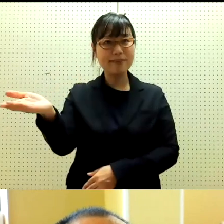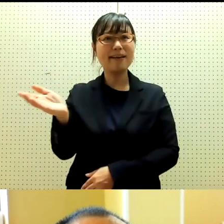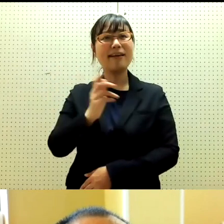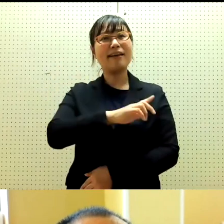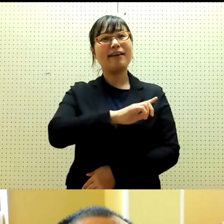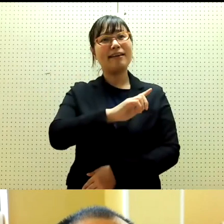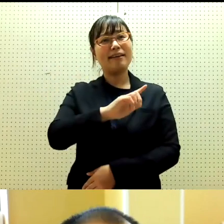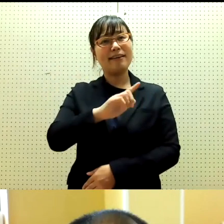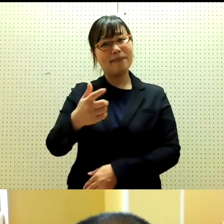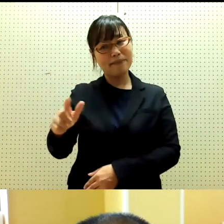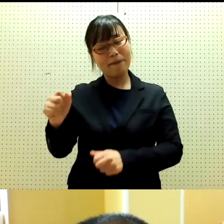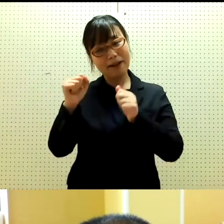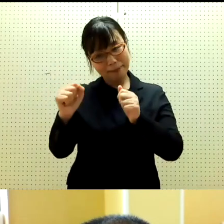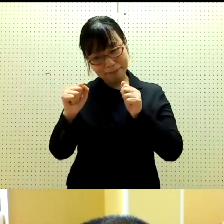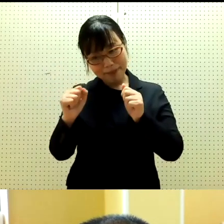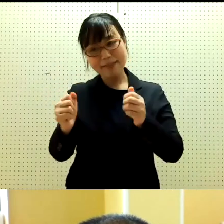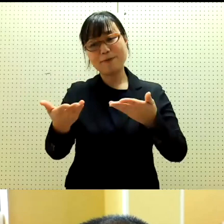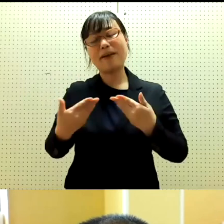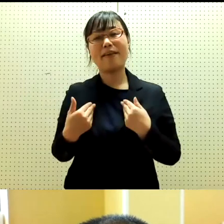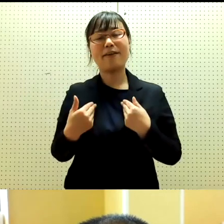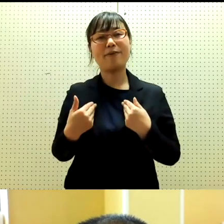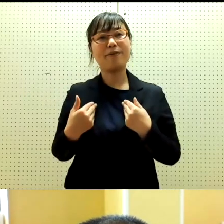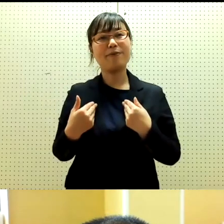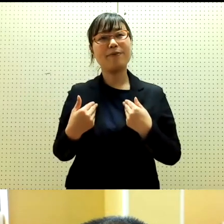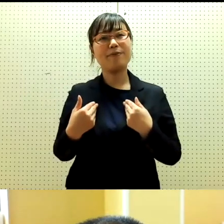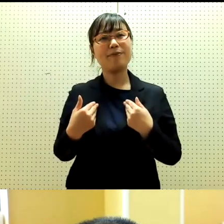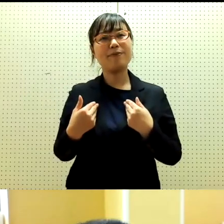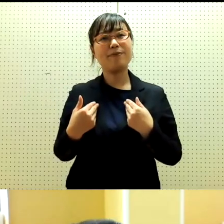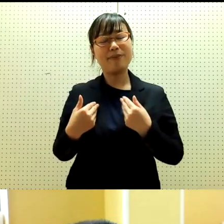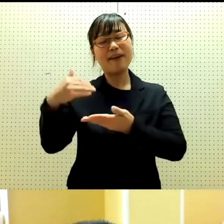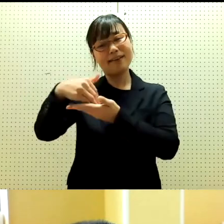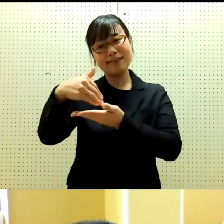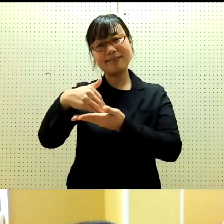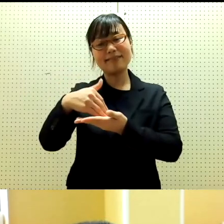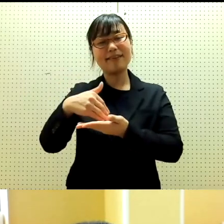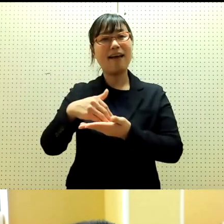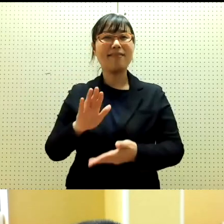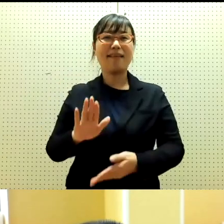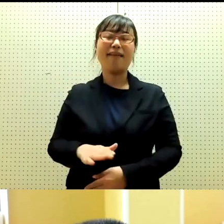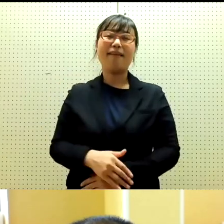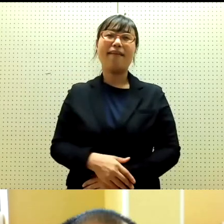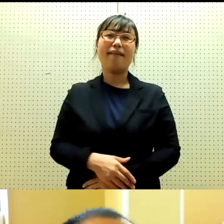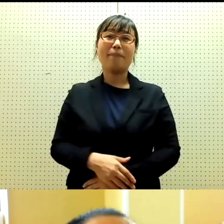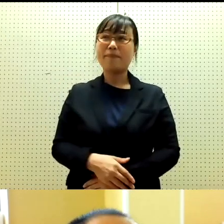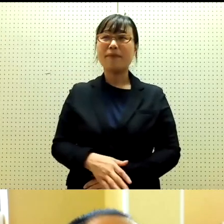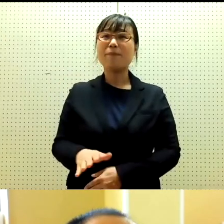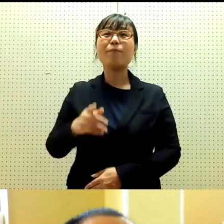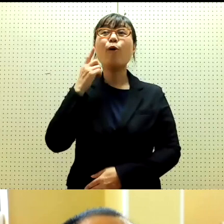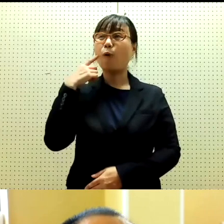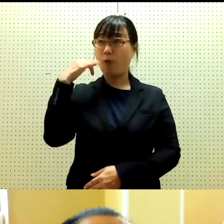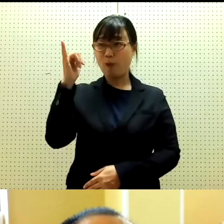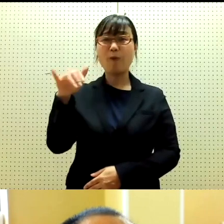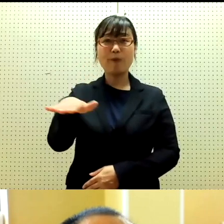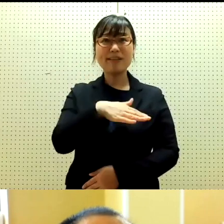頑張ってくださっているというのをお伝えいただいたんですけれども、保護者の方でも子ど